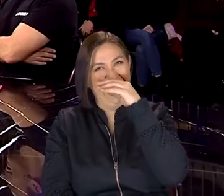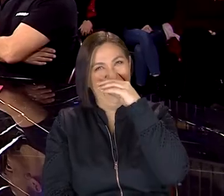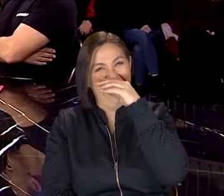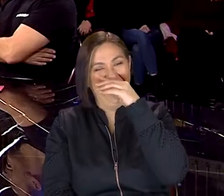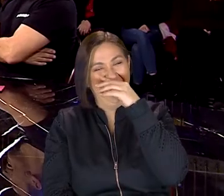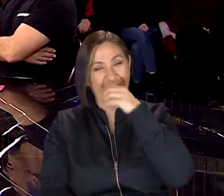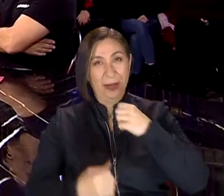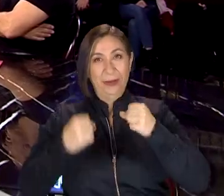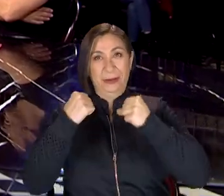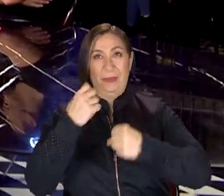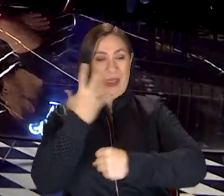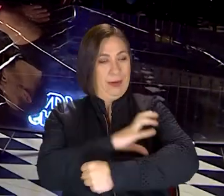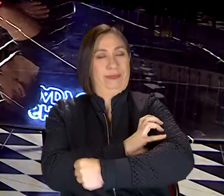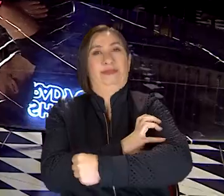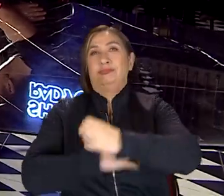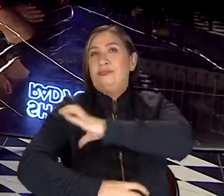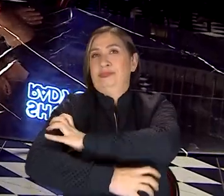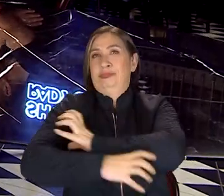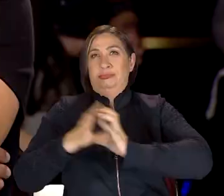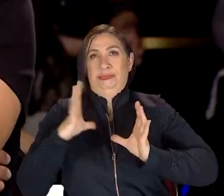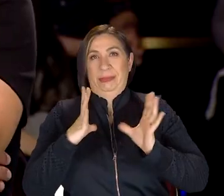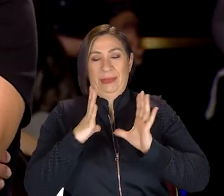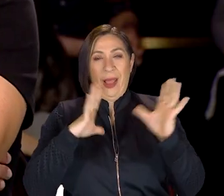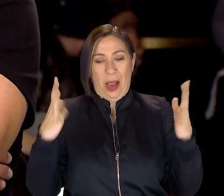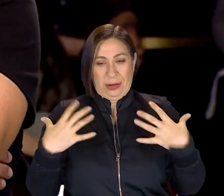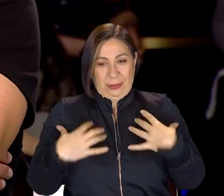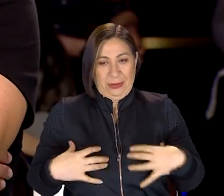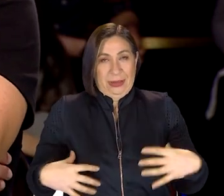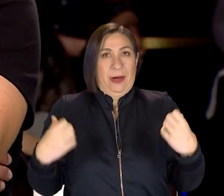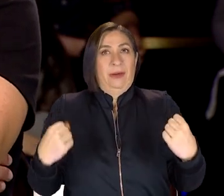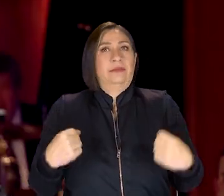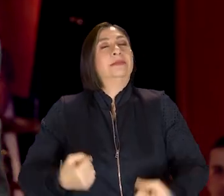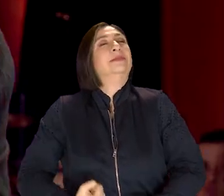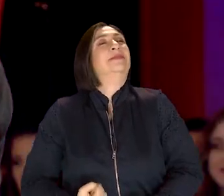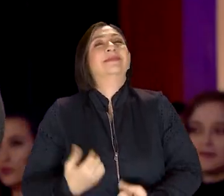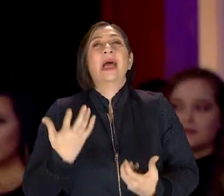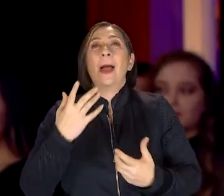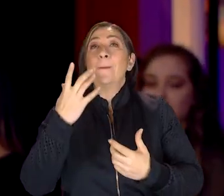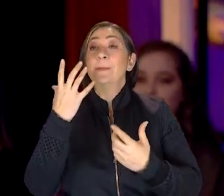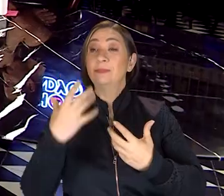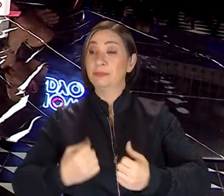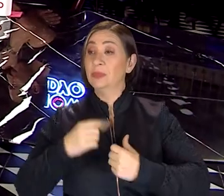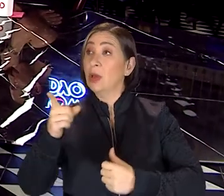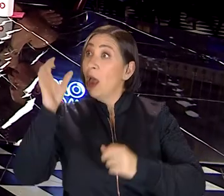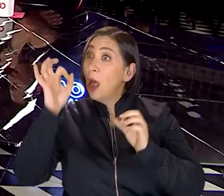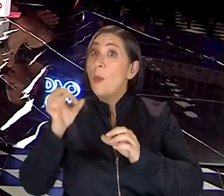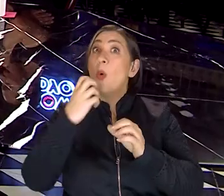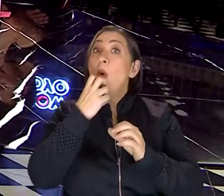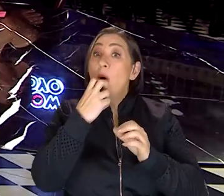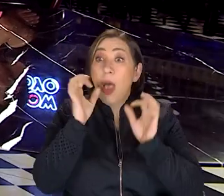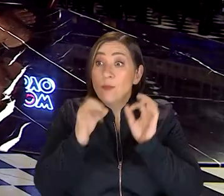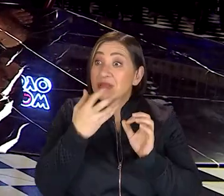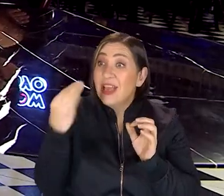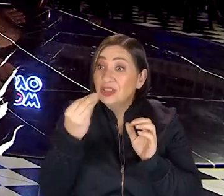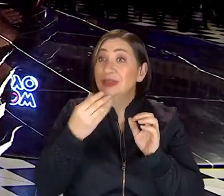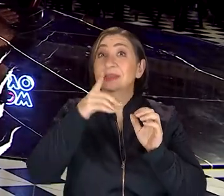yani güçlü adelelerim vardı mesela. Yani mesela her şeyim adeleliydim ben. Yani evet. Ben bir ara adeli, sen evet. Bütün hayatını adeleli